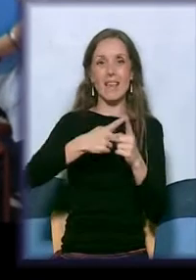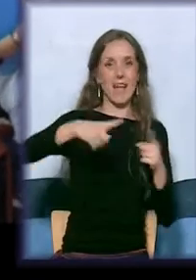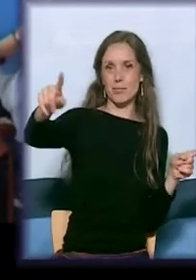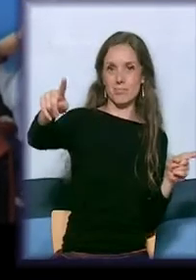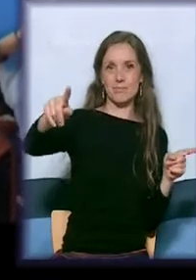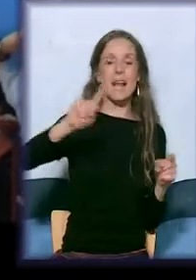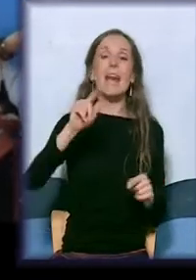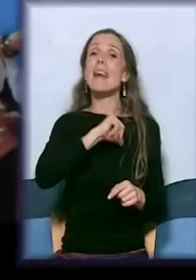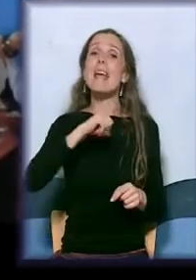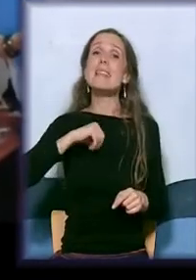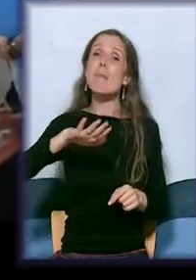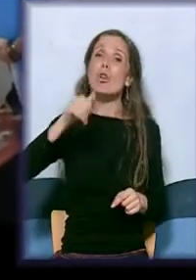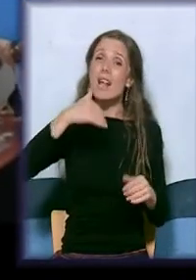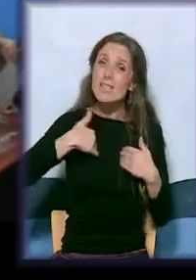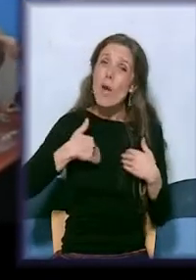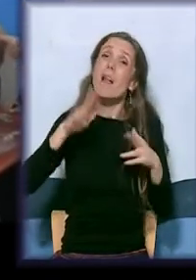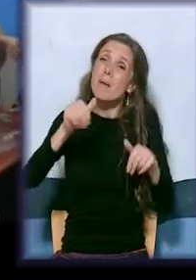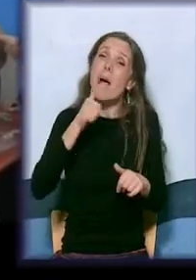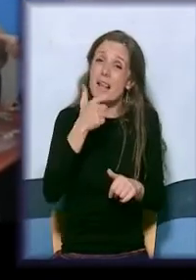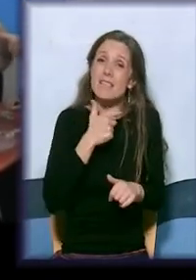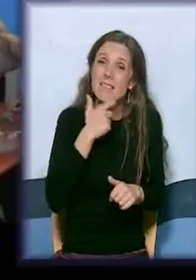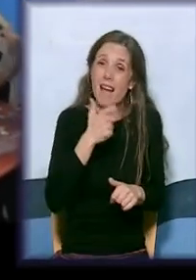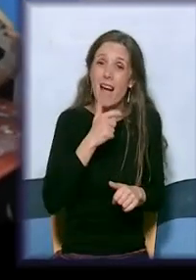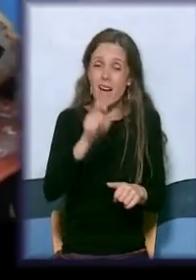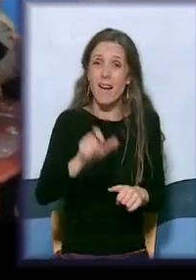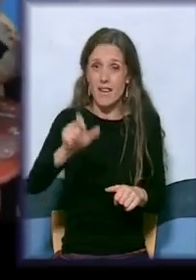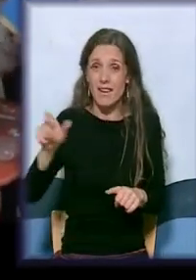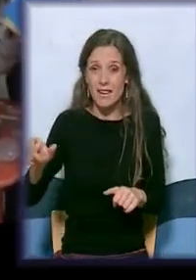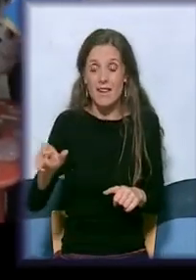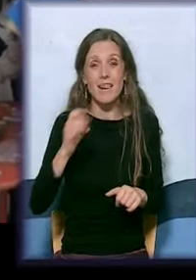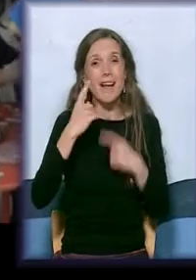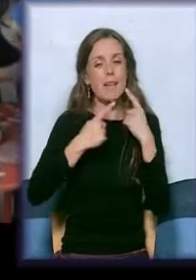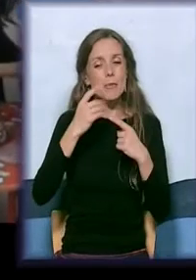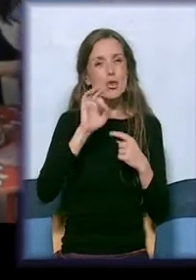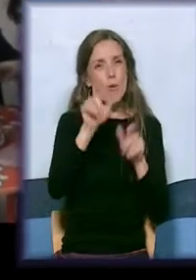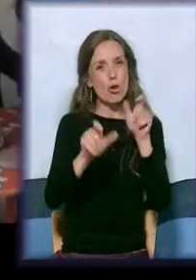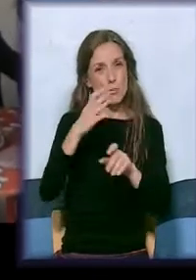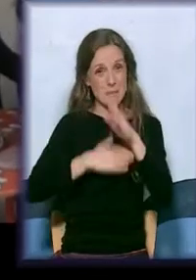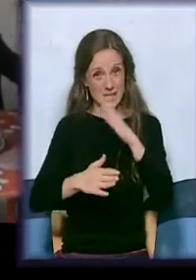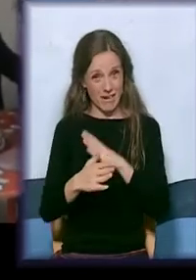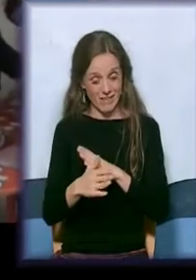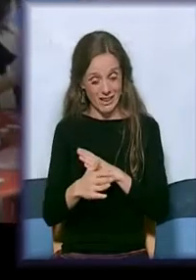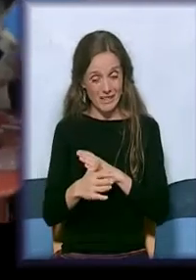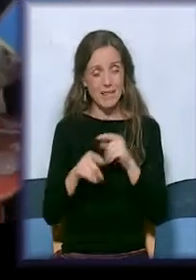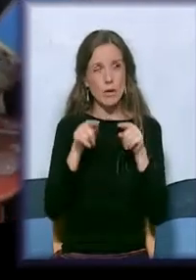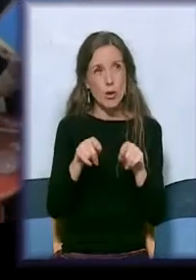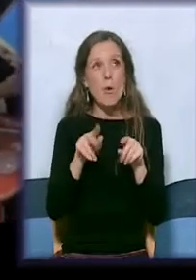samo deca i omladine, već su tu negde i stara lica. Konkretno kada govorimo o osobama sa invaliditetom, ovde negde moramo obratiti pažnju